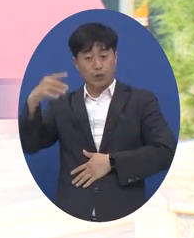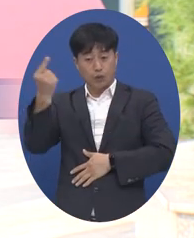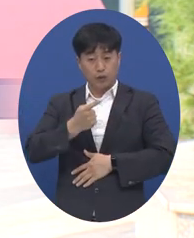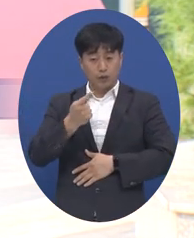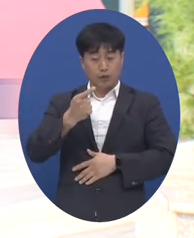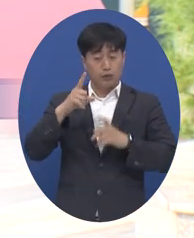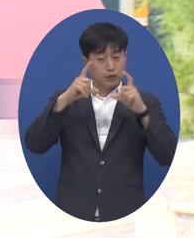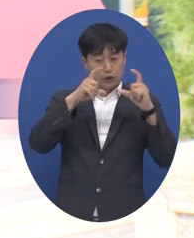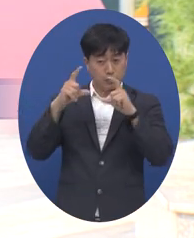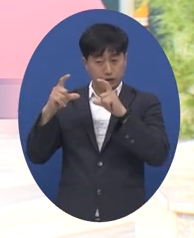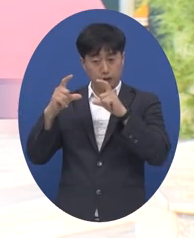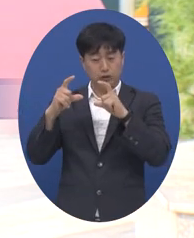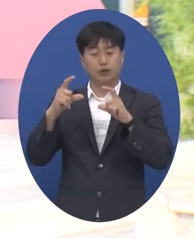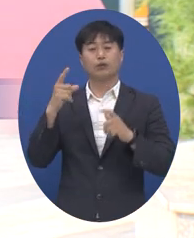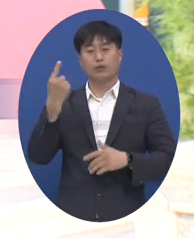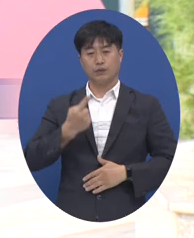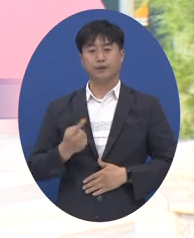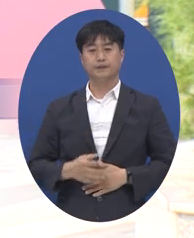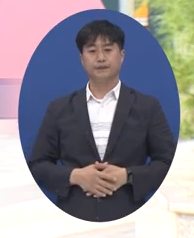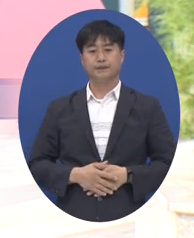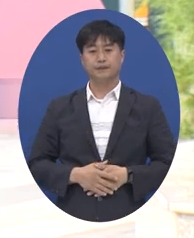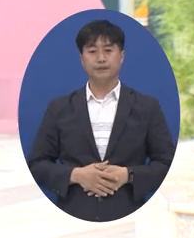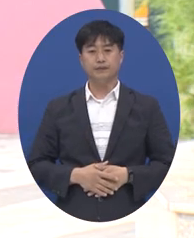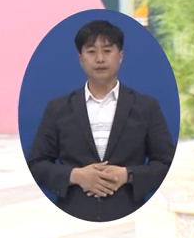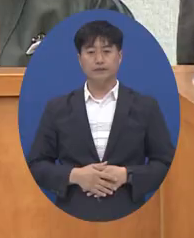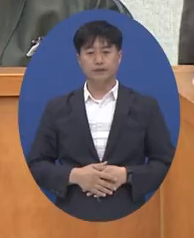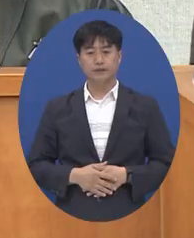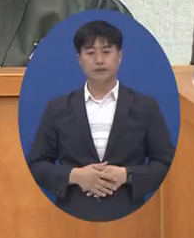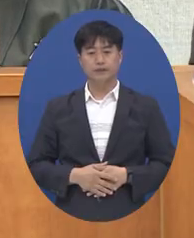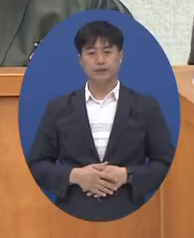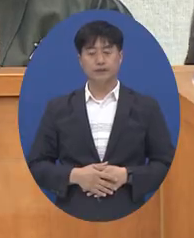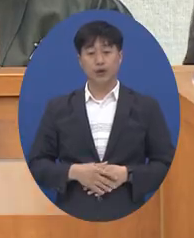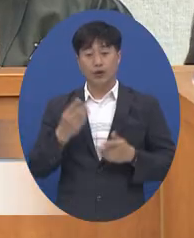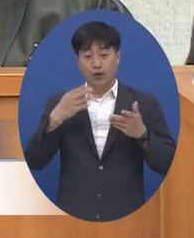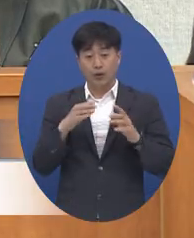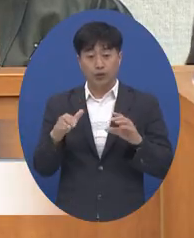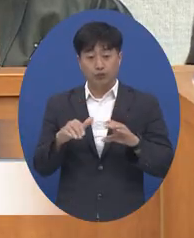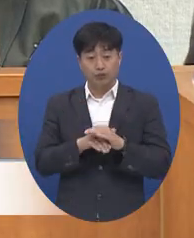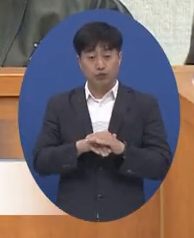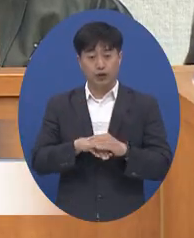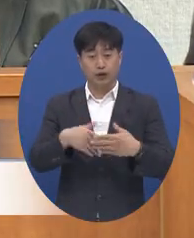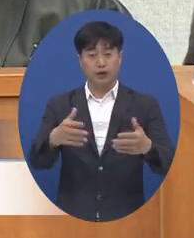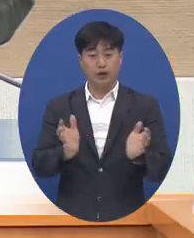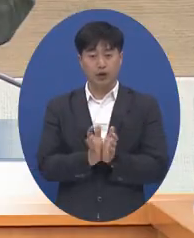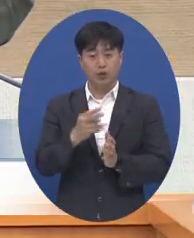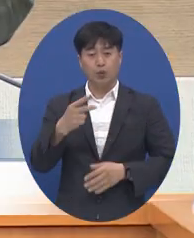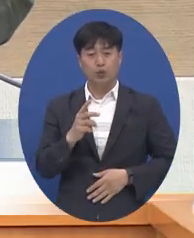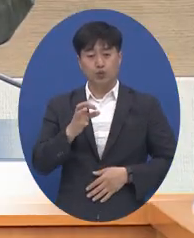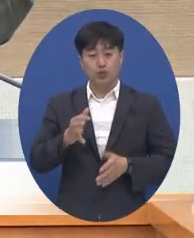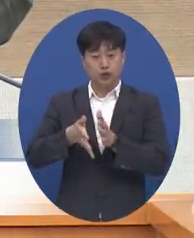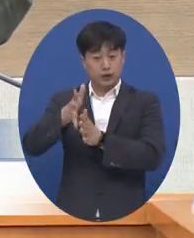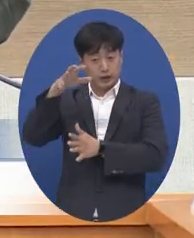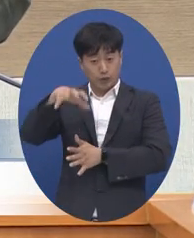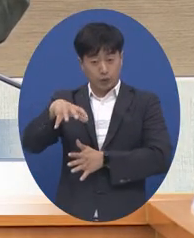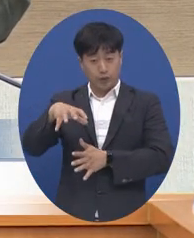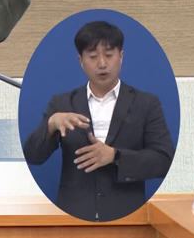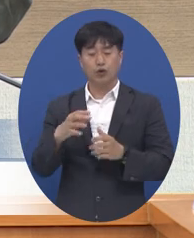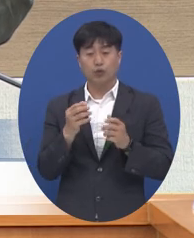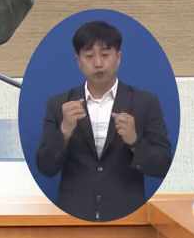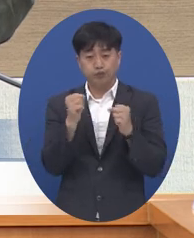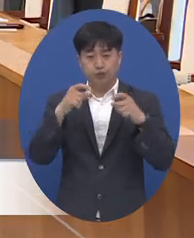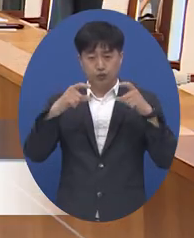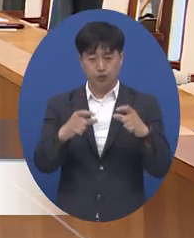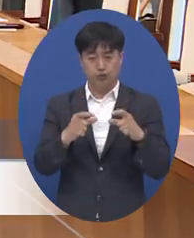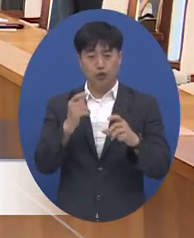외부에서도 오셔 가지고 5 살던 찍어 가지고 경기 문화재 당과 동두천시 가종 2 천을 경기북부